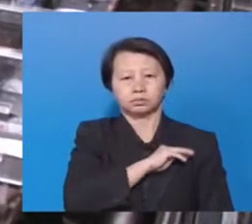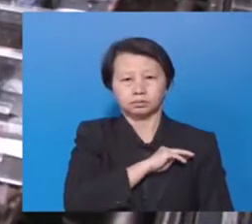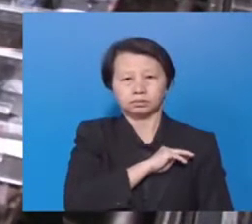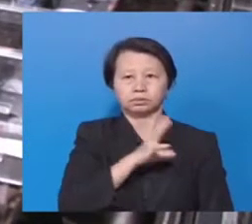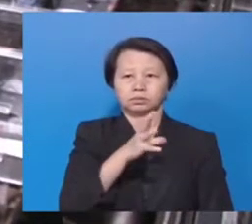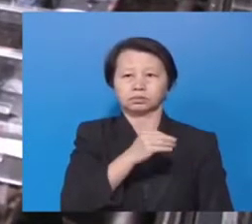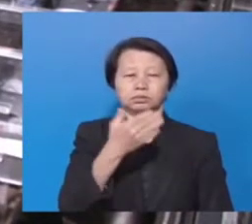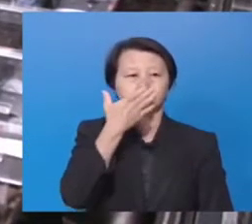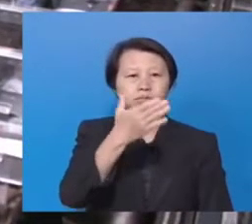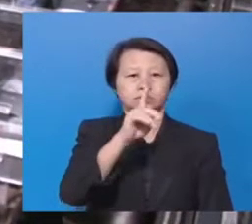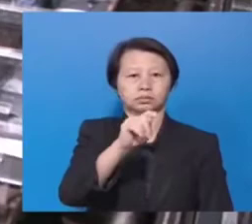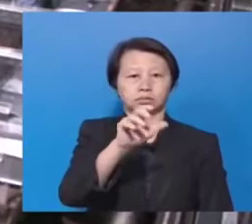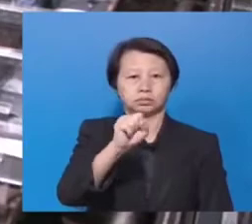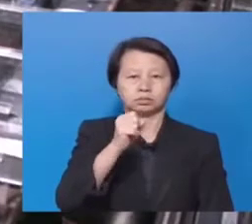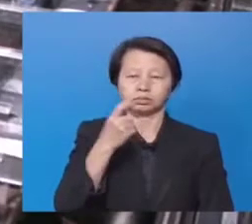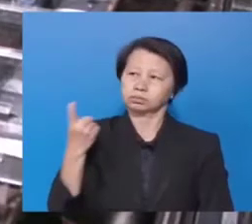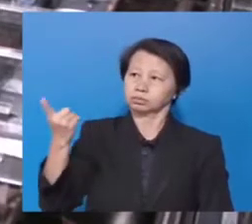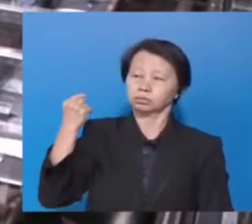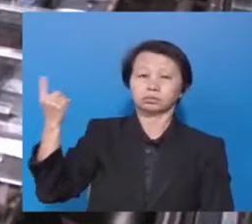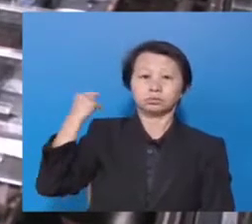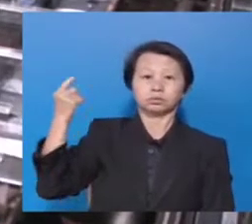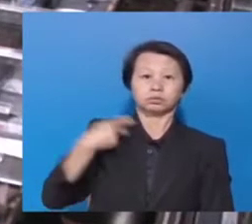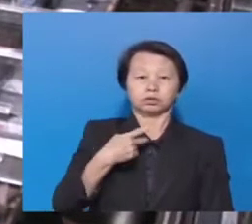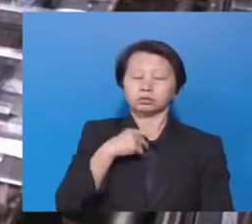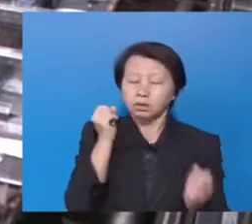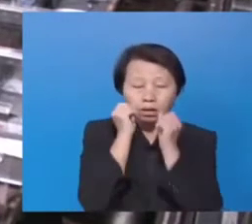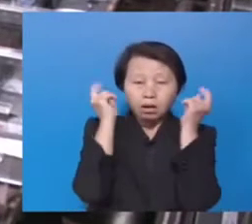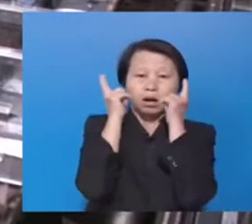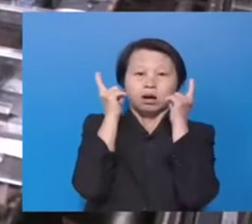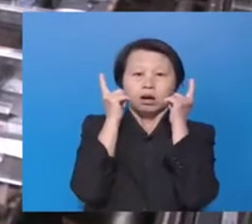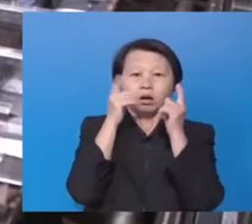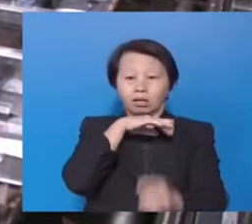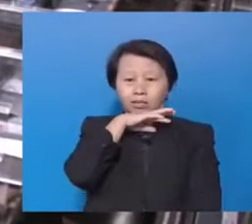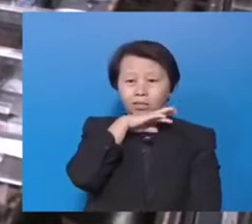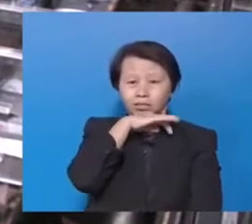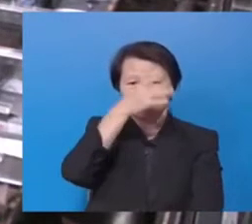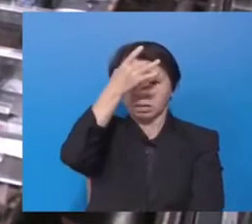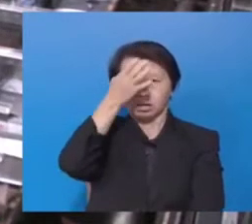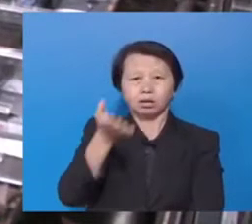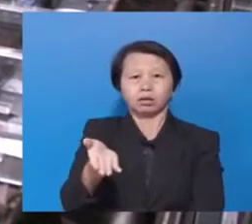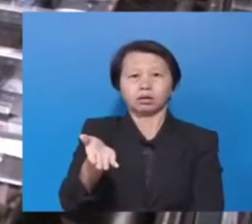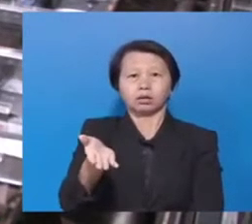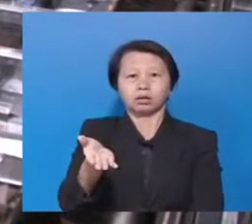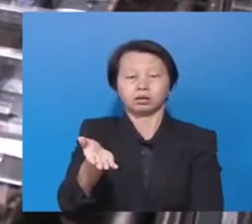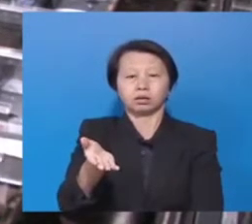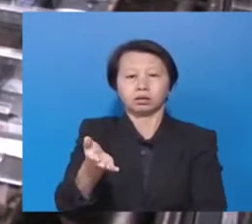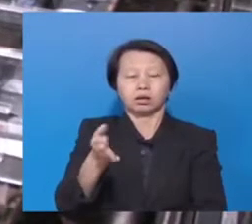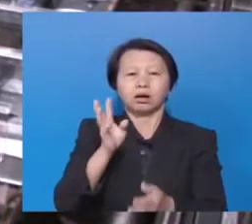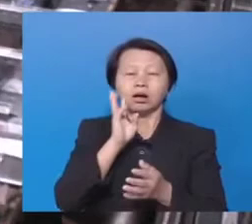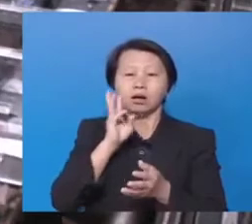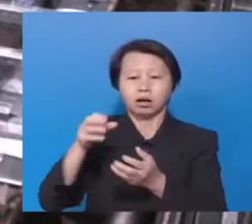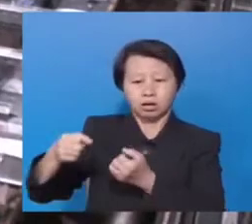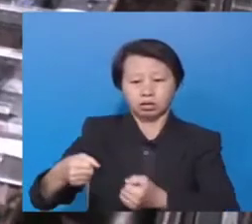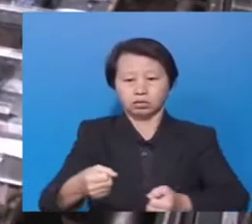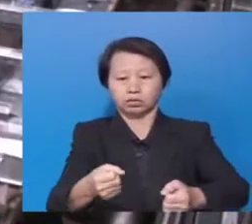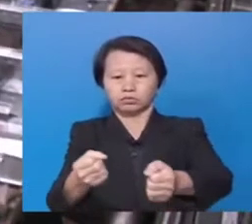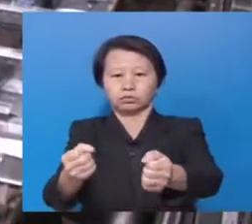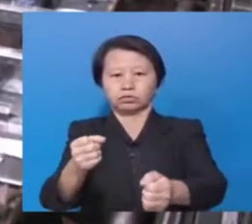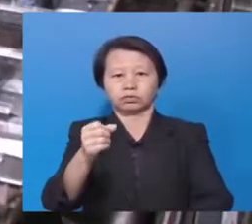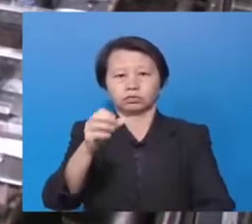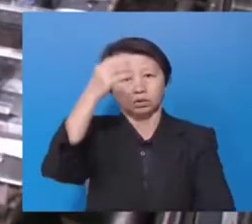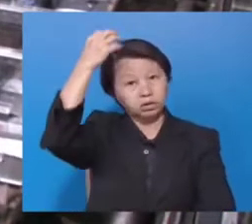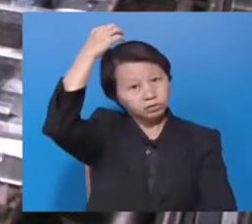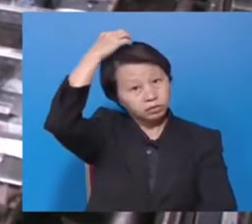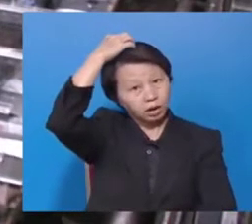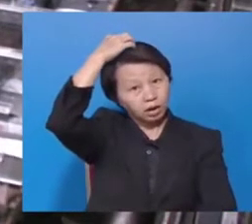Tapi bau-bau ini kita digemparkan dengan isu pencemaran dirawat anae di sungai selango yang